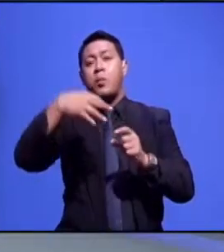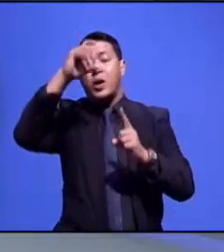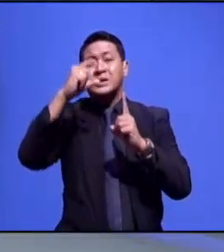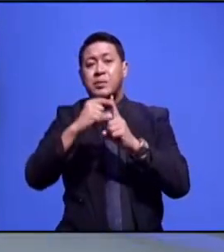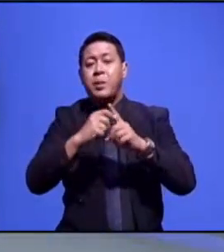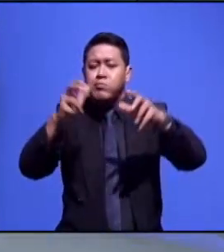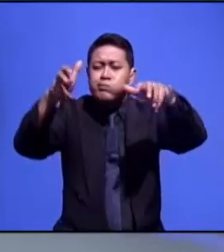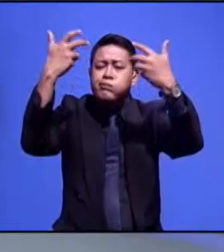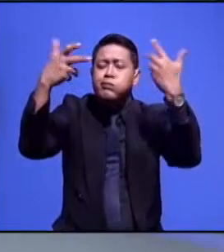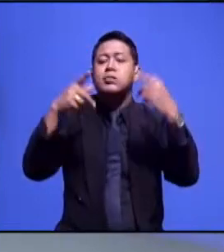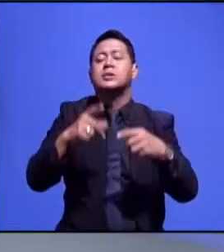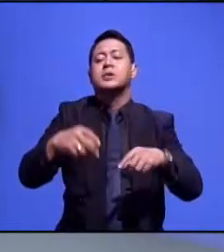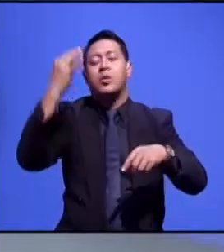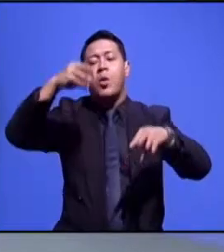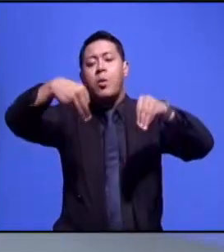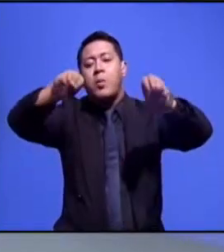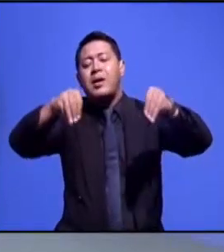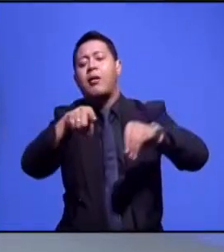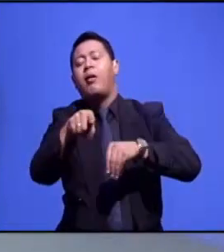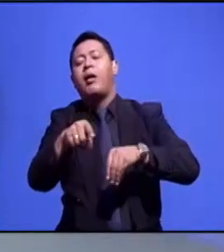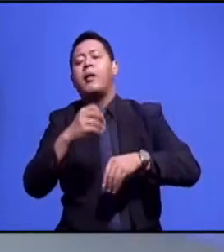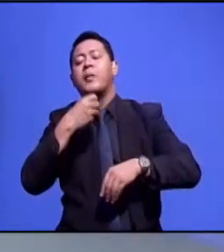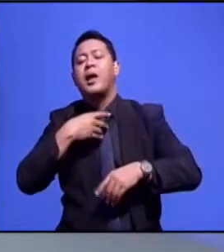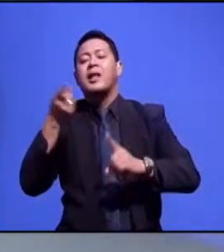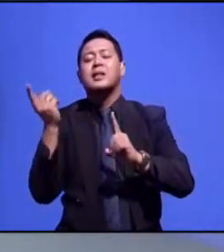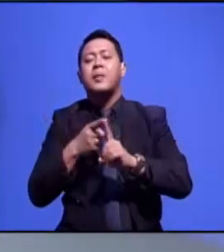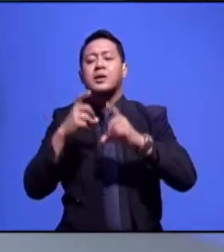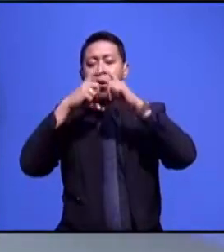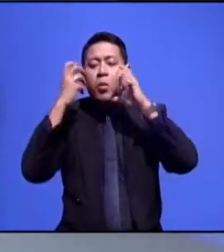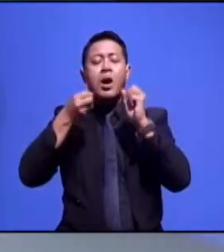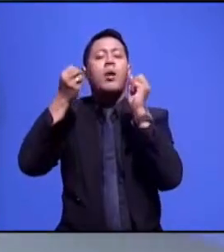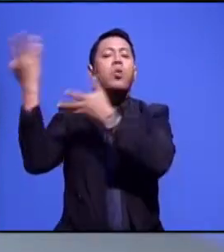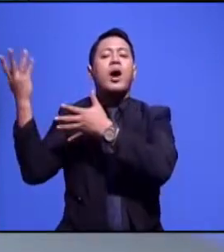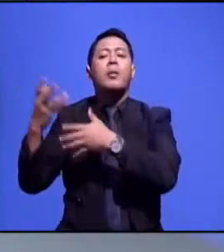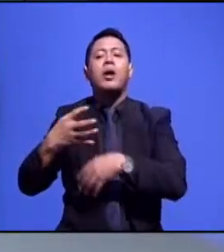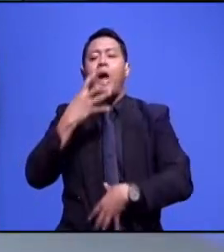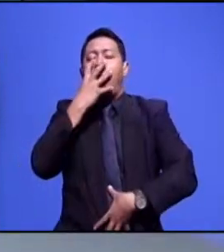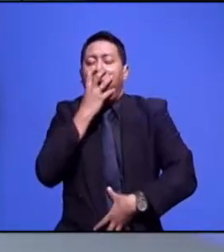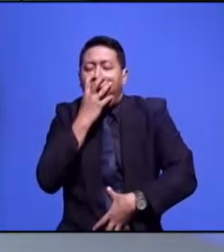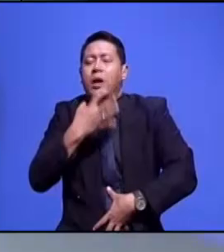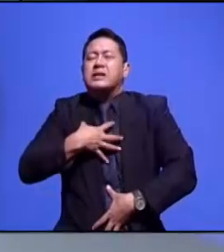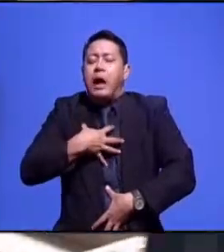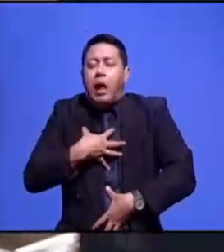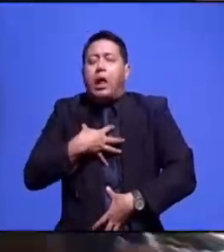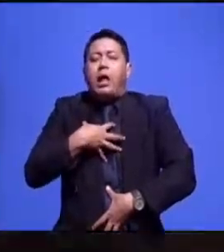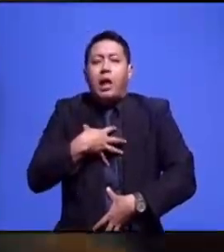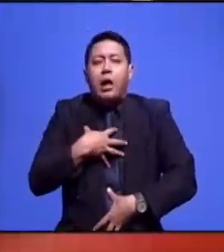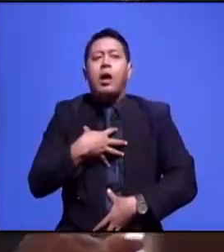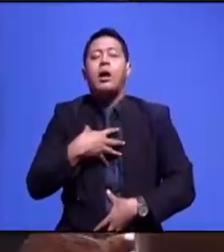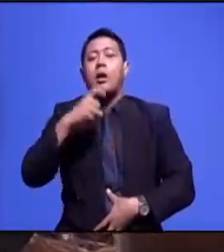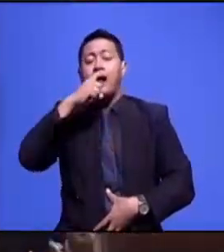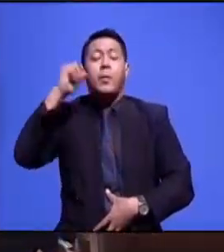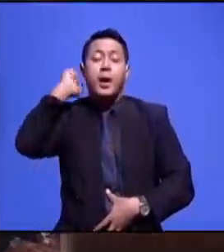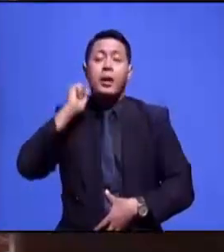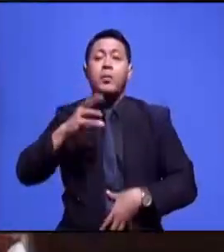dan Polri. Seorang pedagang yang terjaring razia mengaku terpaksa membuka masker karena sesak nafas. Ibu, para